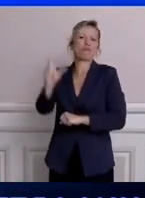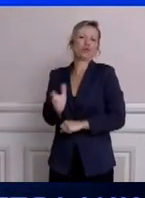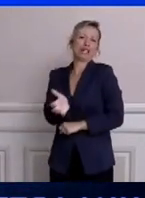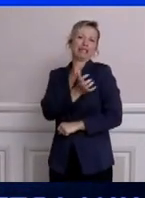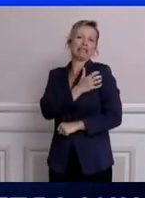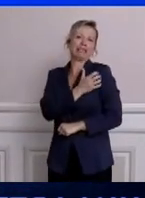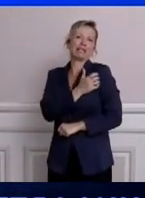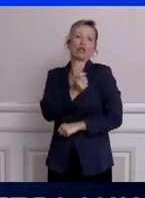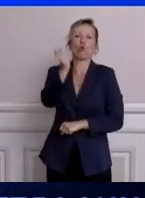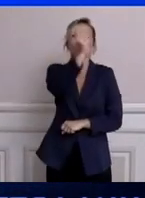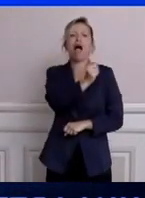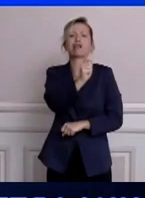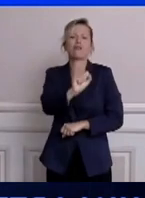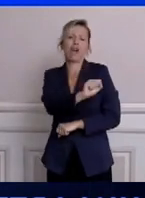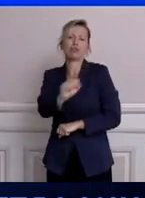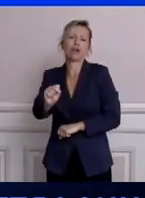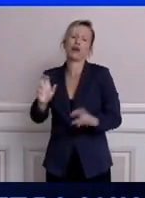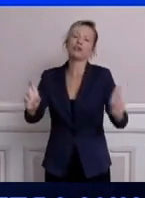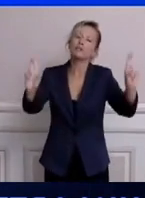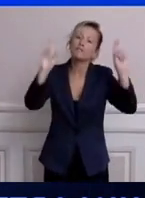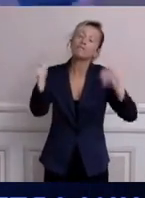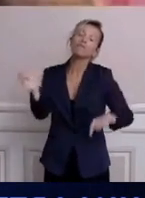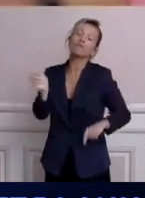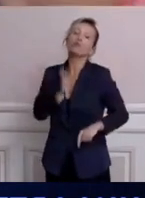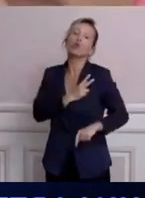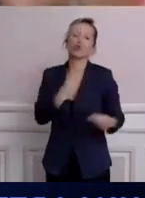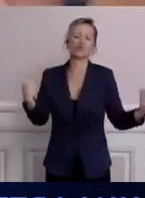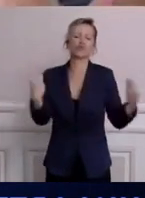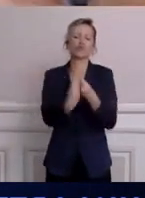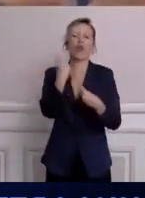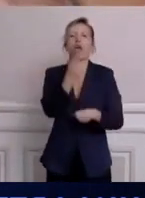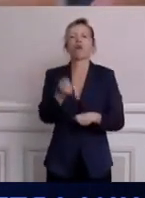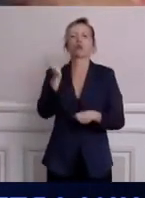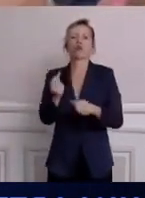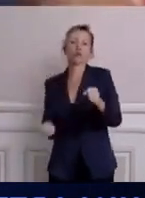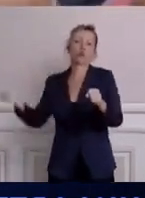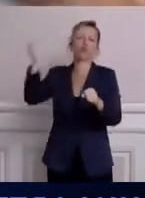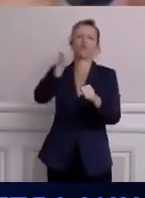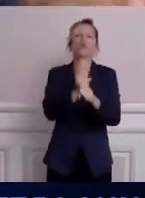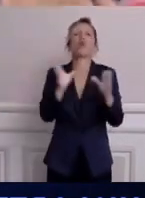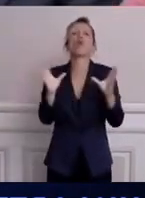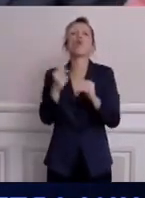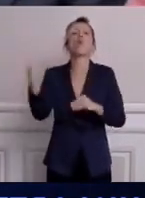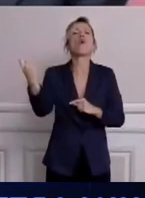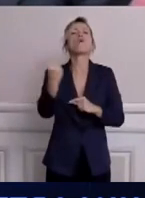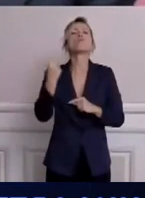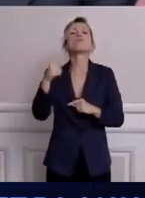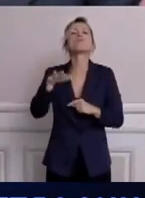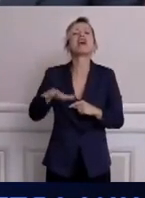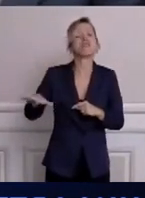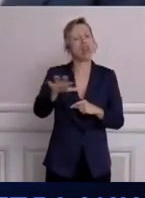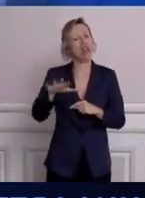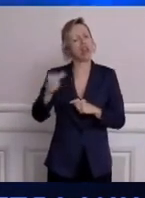για επόμενο περιφερειάρχη. Θεωρώ ότι είναι η σωστή επιλογή. Θα τον ακούσετε και στη συνέχεια να σας μιλάει. Δεν σας